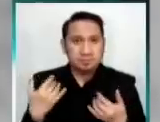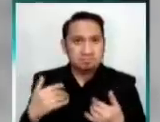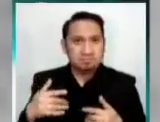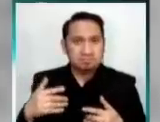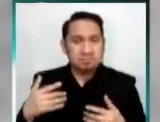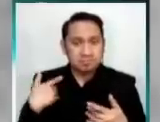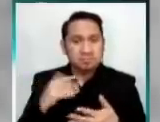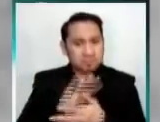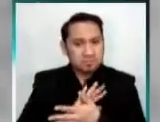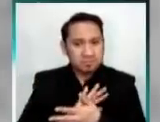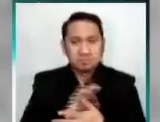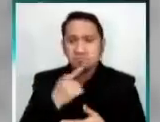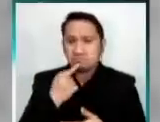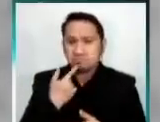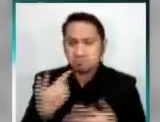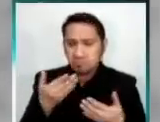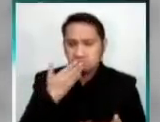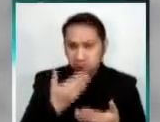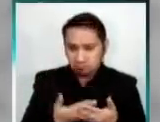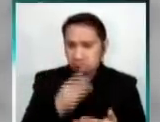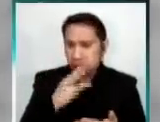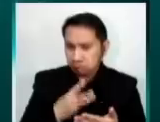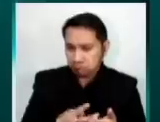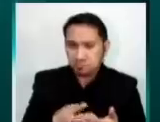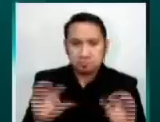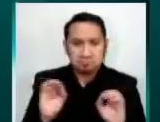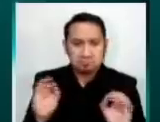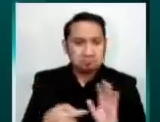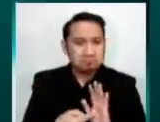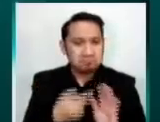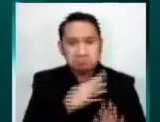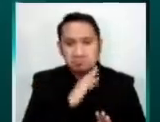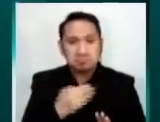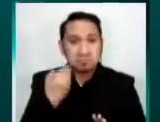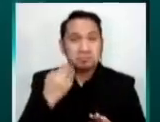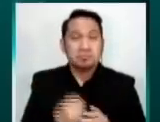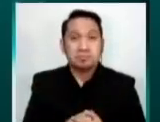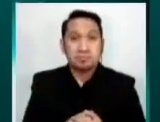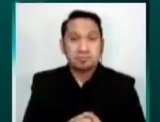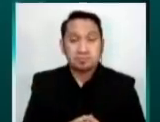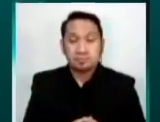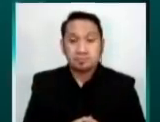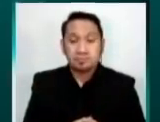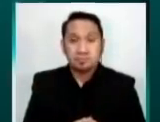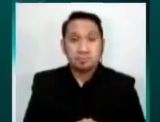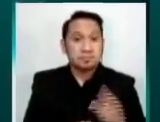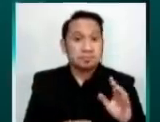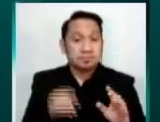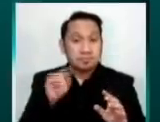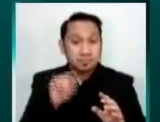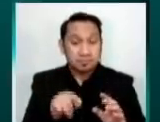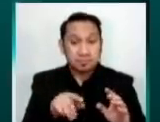naman daw ang kanyang kondisyon ngayon at wala nang sintomas. Nanawagan naman ang Partido Reforma sa DOH at FDA